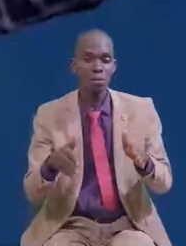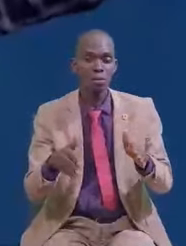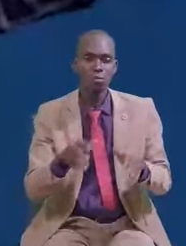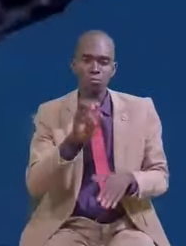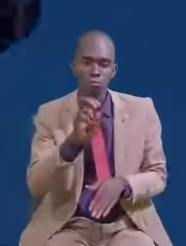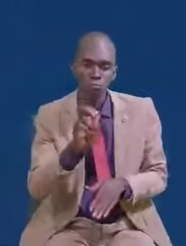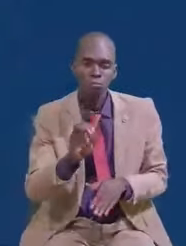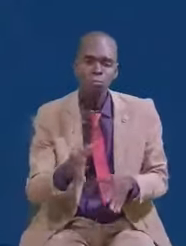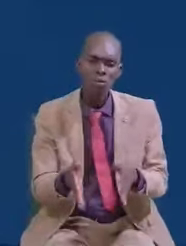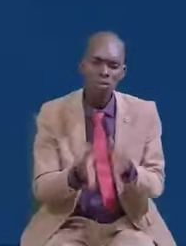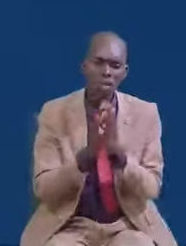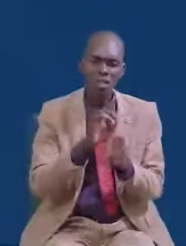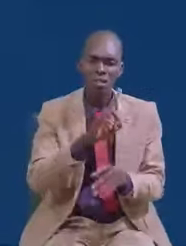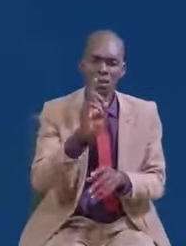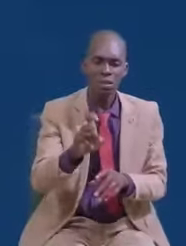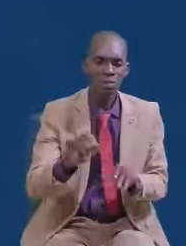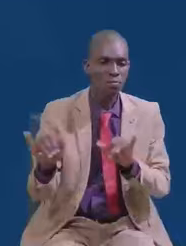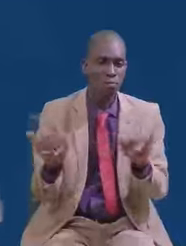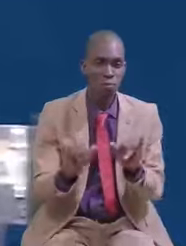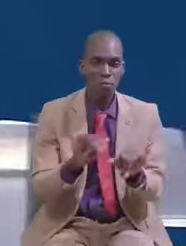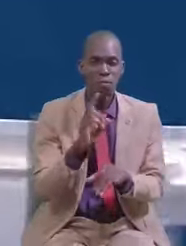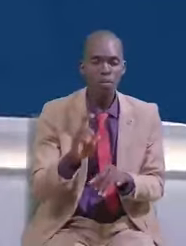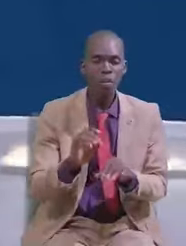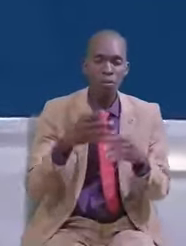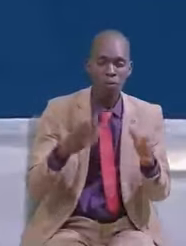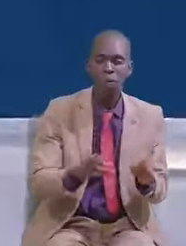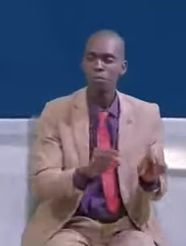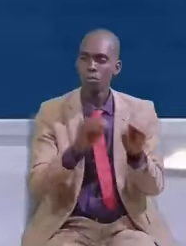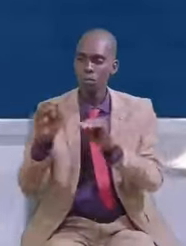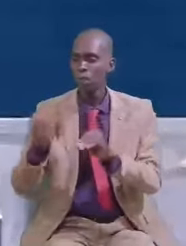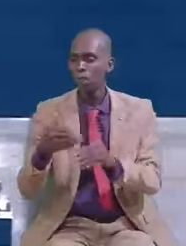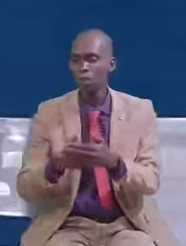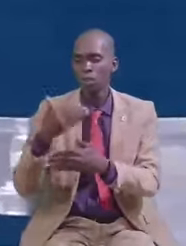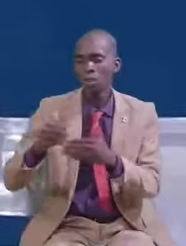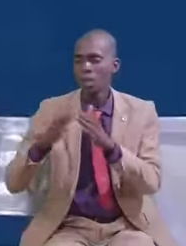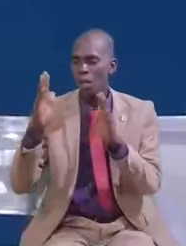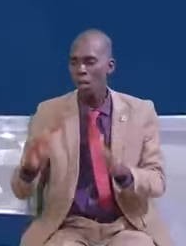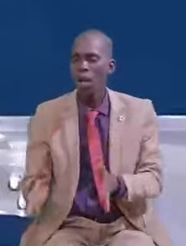question. Vous allez à l'autre maison, poser la même question.